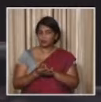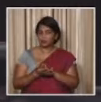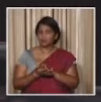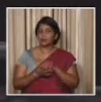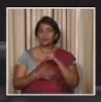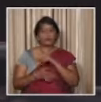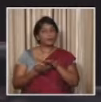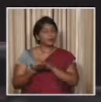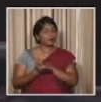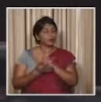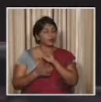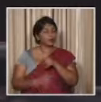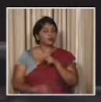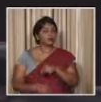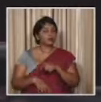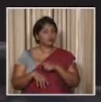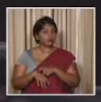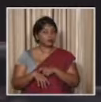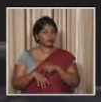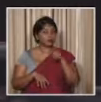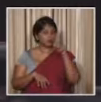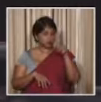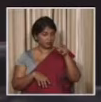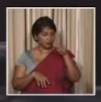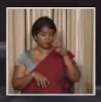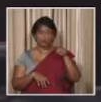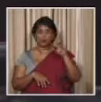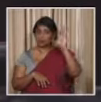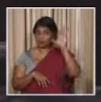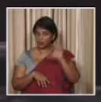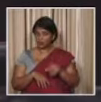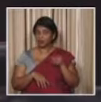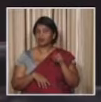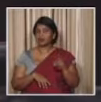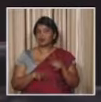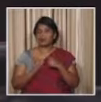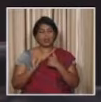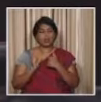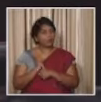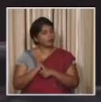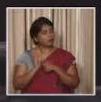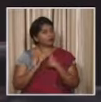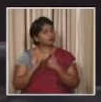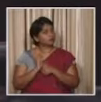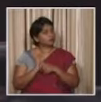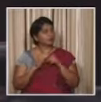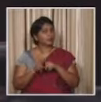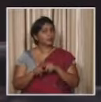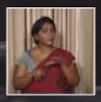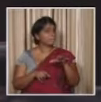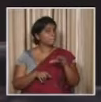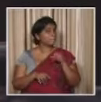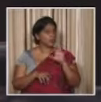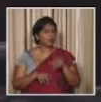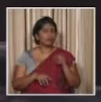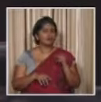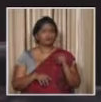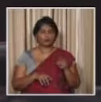ඒක පැහැදිලි වෙන්නේ මේ මොහොතේ ඔවුන් ගේන පනත් හරහත් ඔවුන්ගේ භාවිතාව